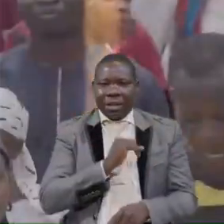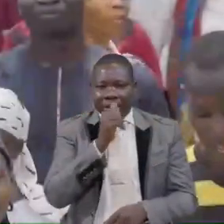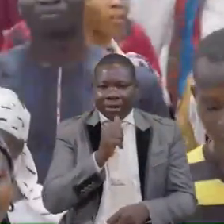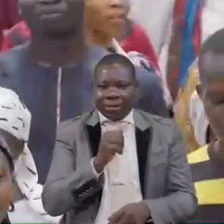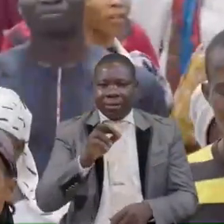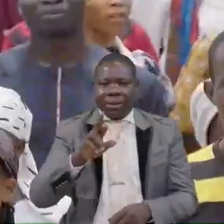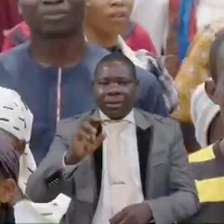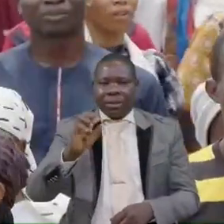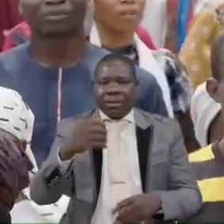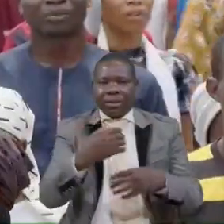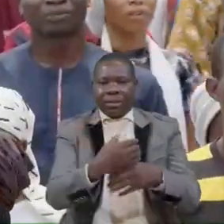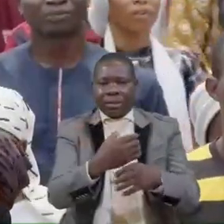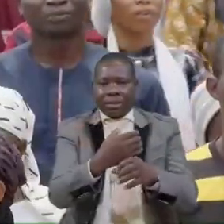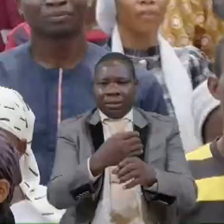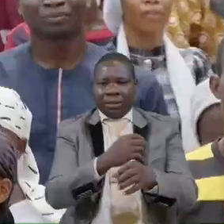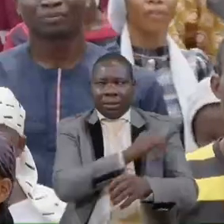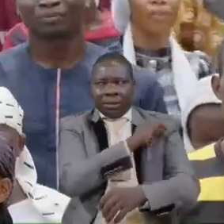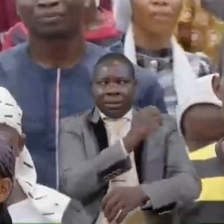Recharger.